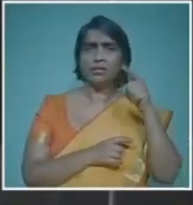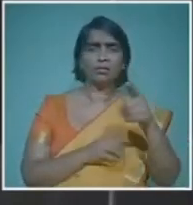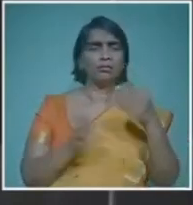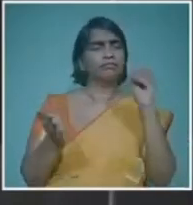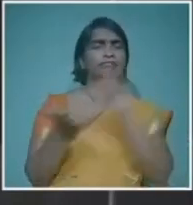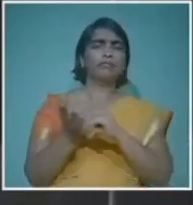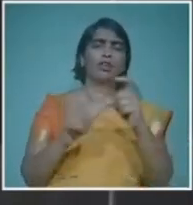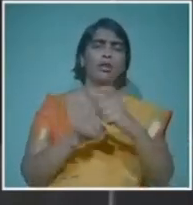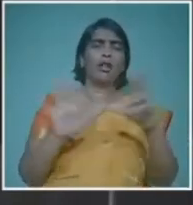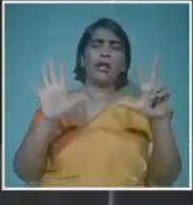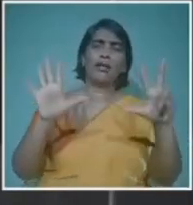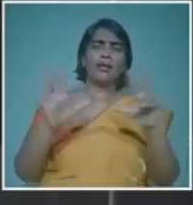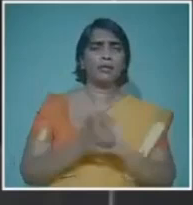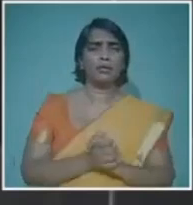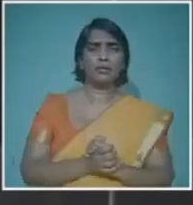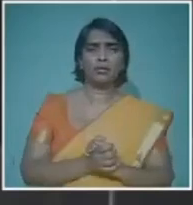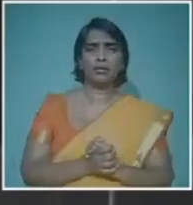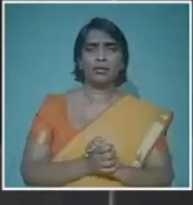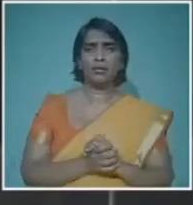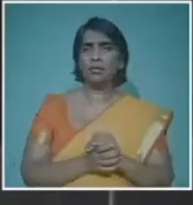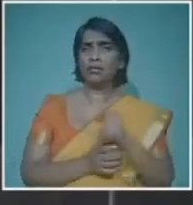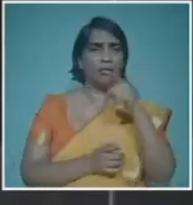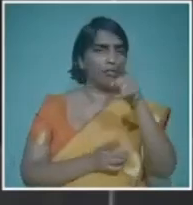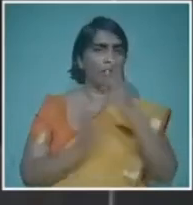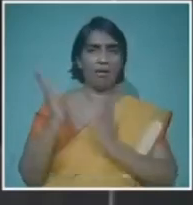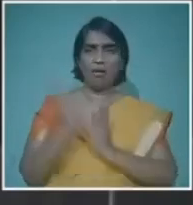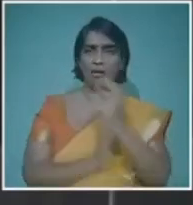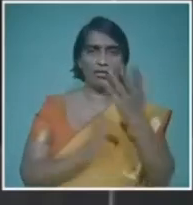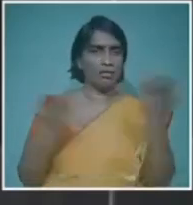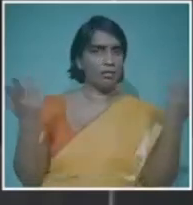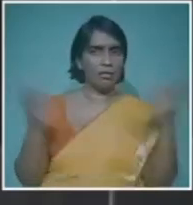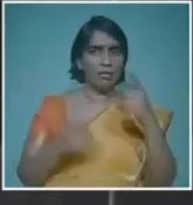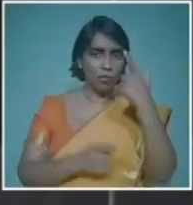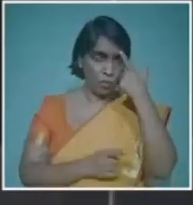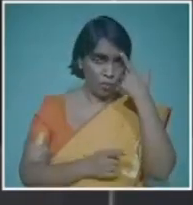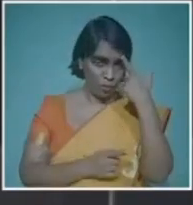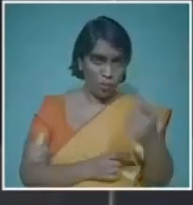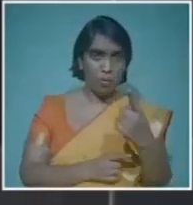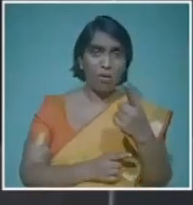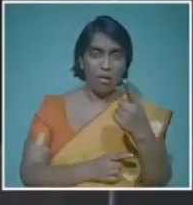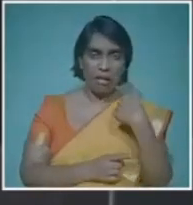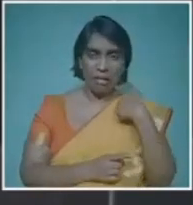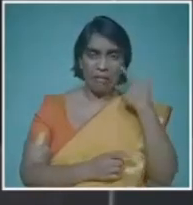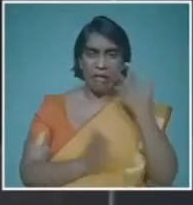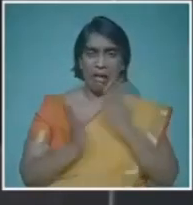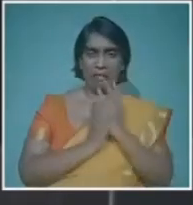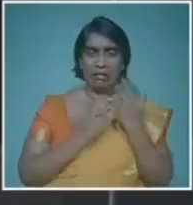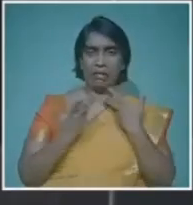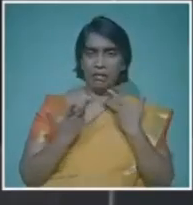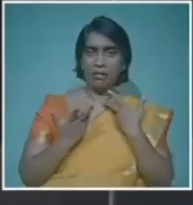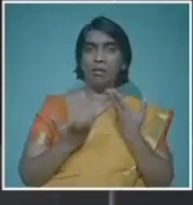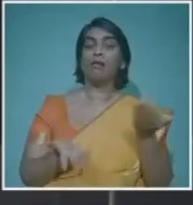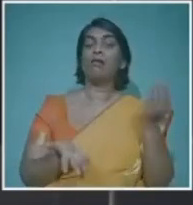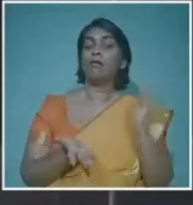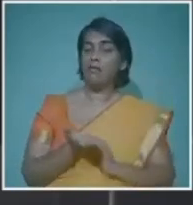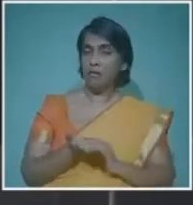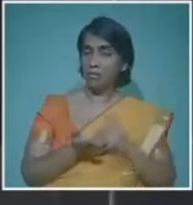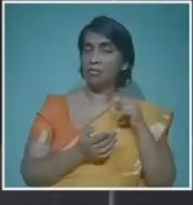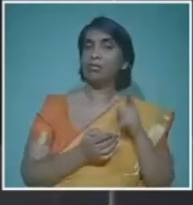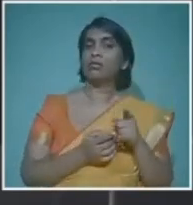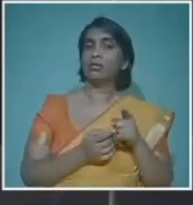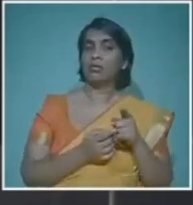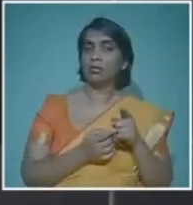ගහනවා එහෙම කරන්න ඔබතුමාට අයිතියක් නැහැ කියලා ඔබතුමා දැනගත්තයින් පස්සේ ඔබතුමා කරන්නේ මොකද්ද